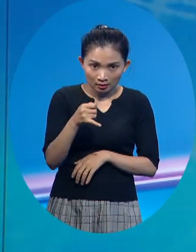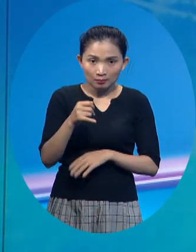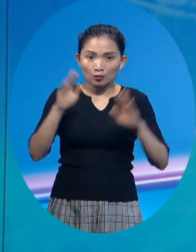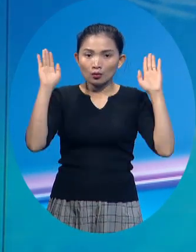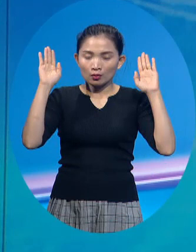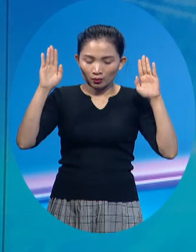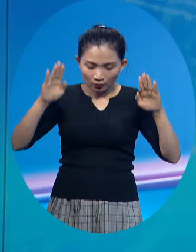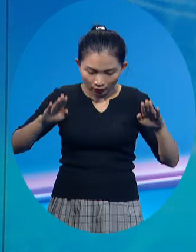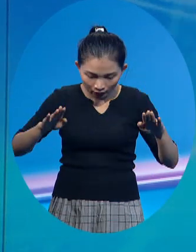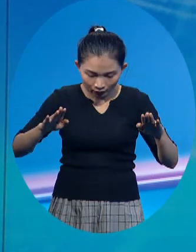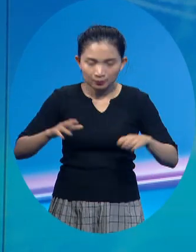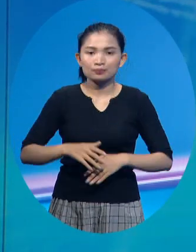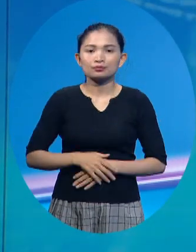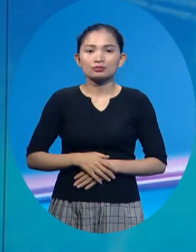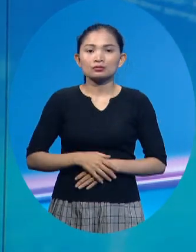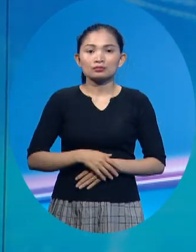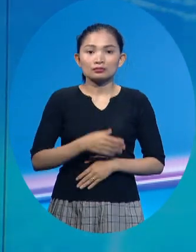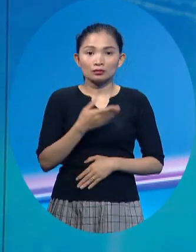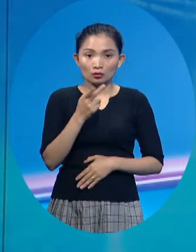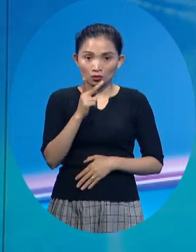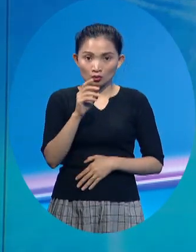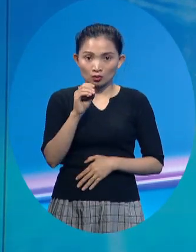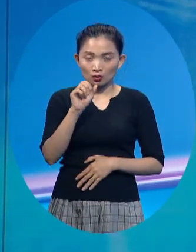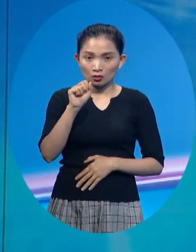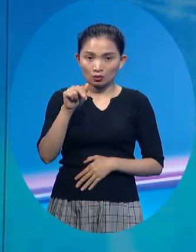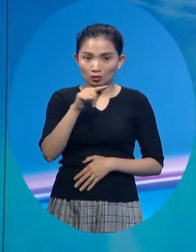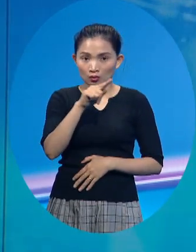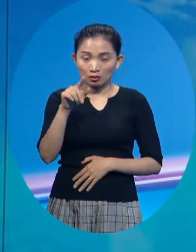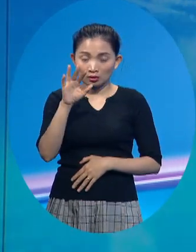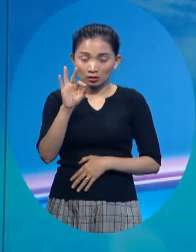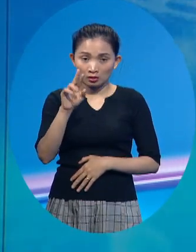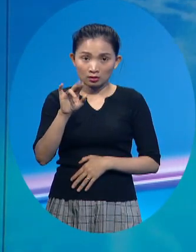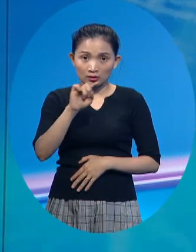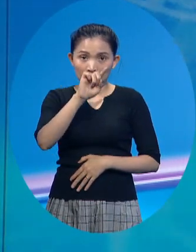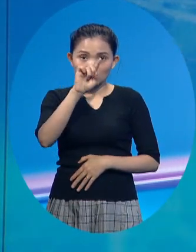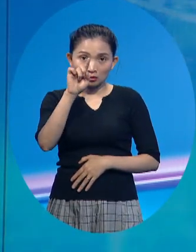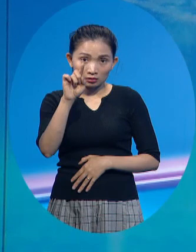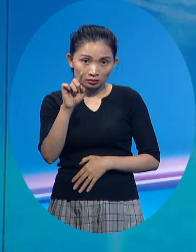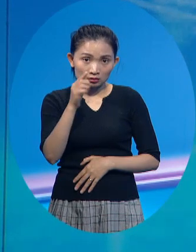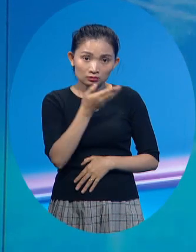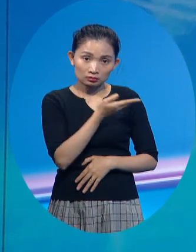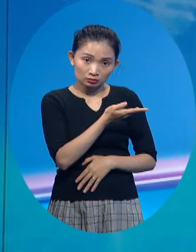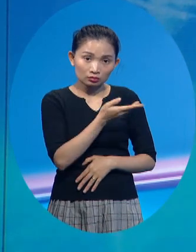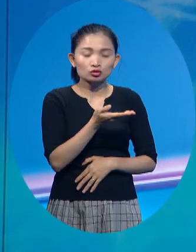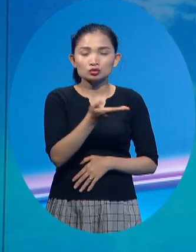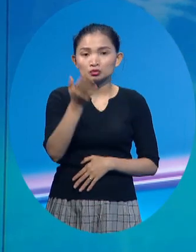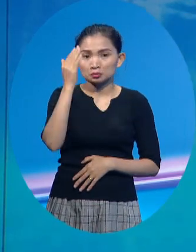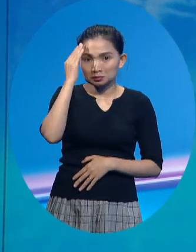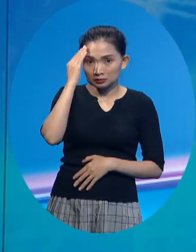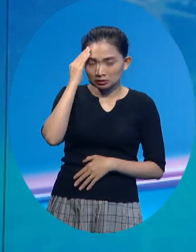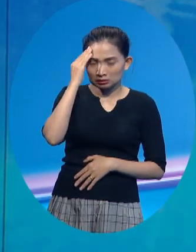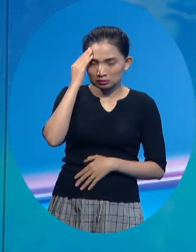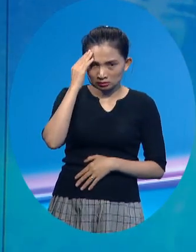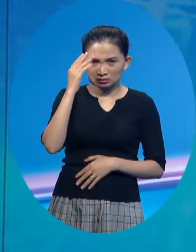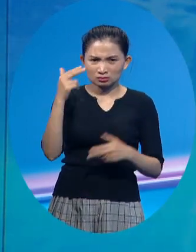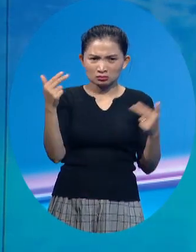Rập hoàng tử Phan Bin fahan cho biết bất kỳ cuộc thảo luận nào về gaza chỉ nên xoay quanh lệnh ngừng bắn và chống dứt các hoạt